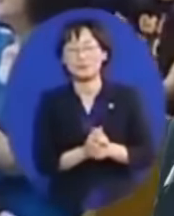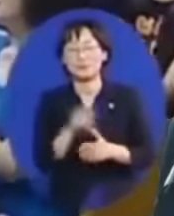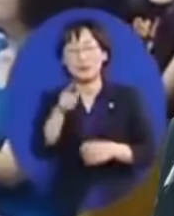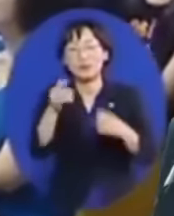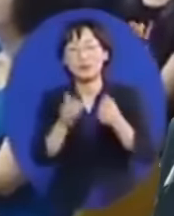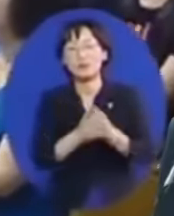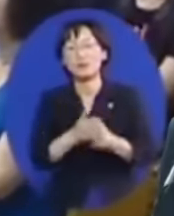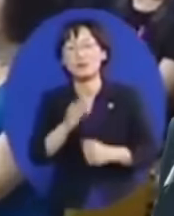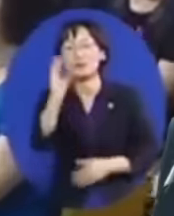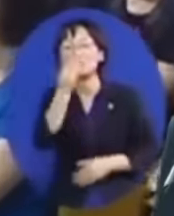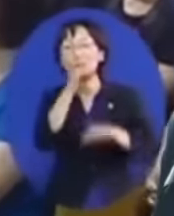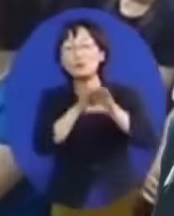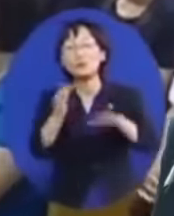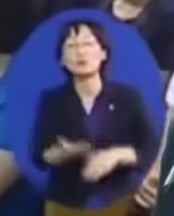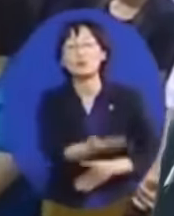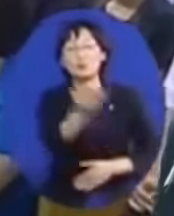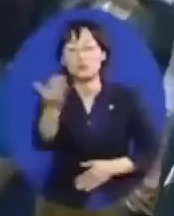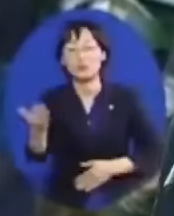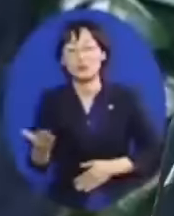그러므로 성도 여러분,